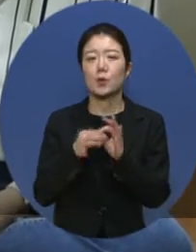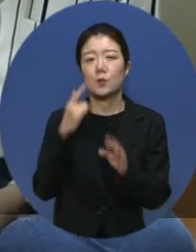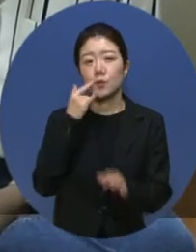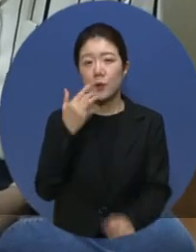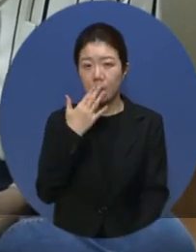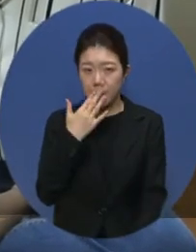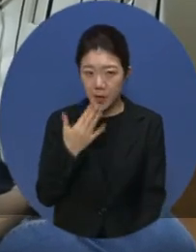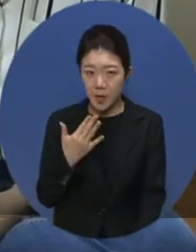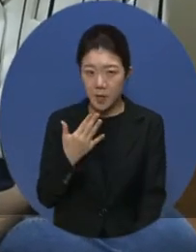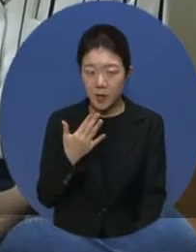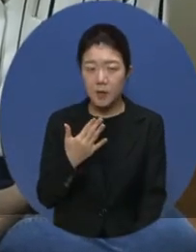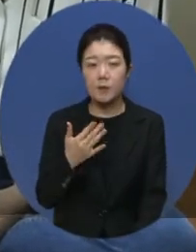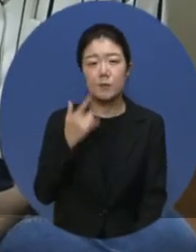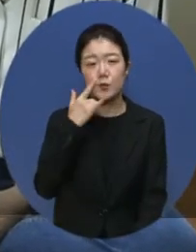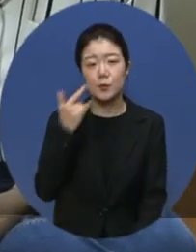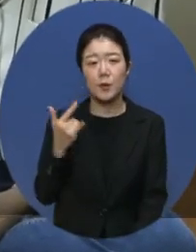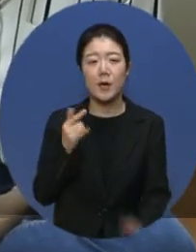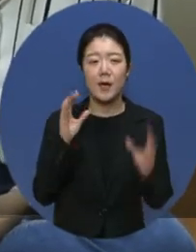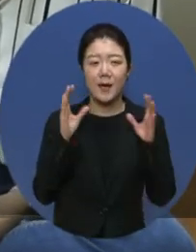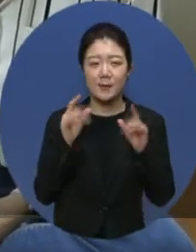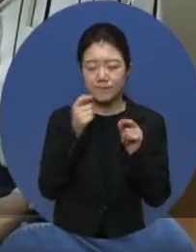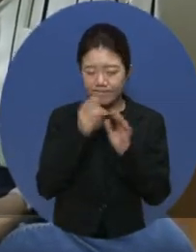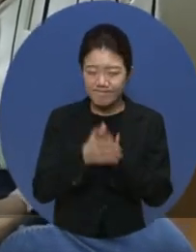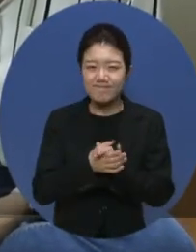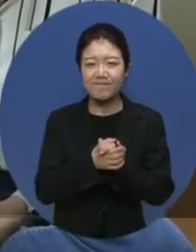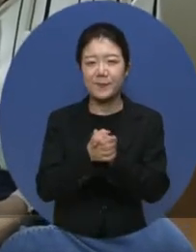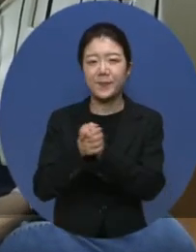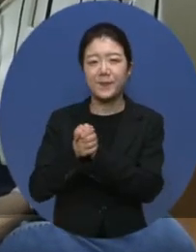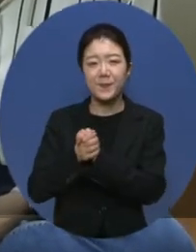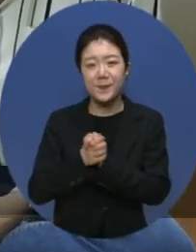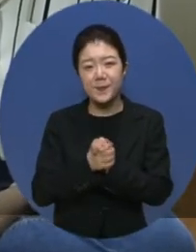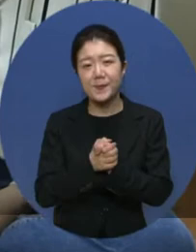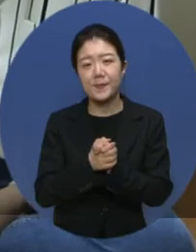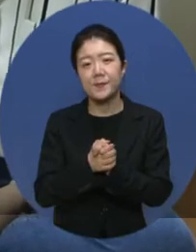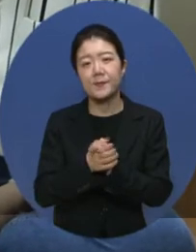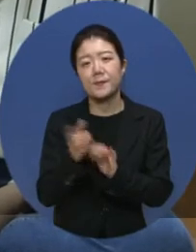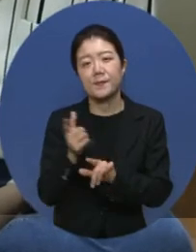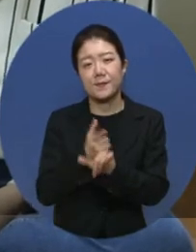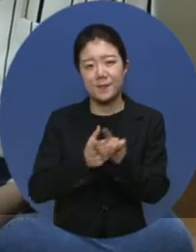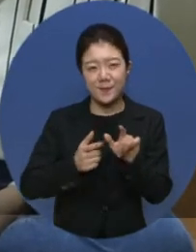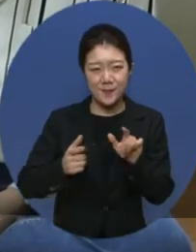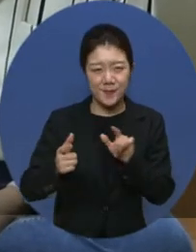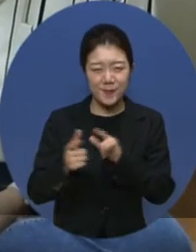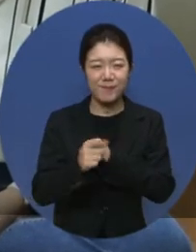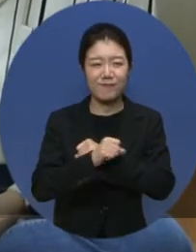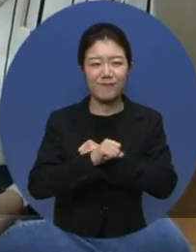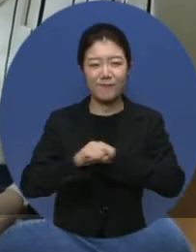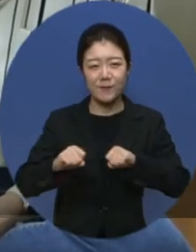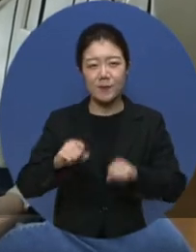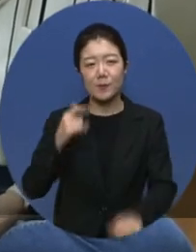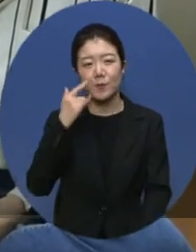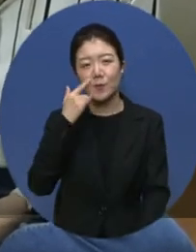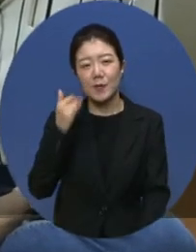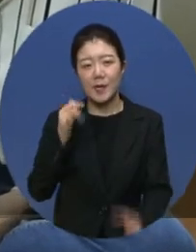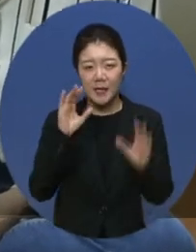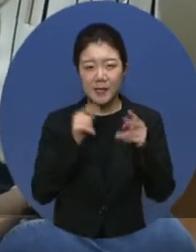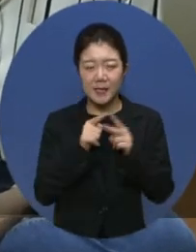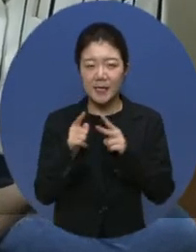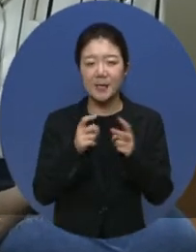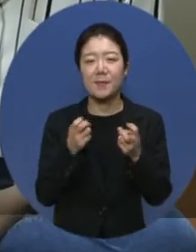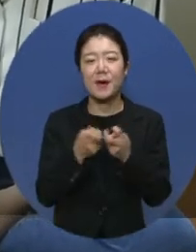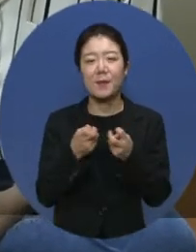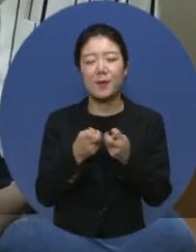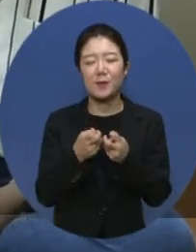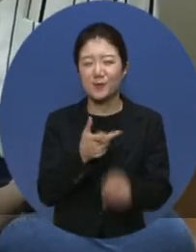있으니까 부모와 아이 간의 친밀감이라든지 이런 것들도 더 넓어질 거고요. 부모가 아이를 이해하는 방법들도